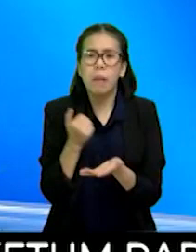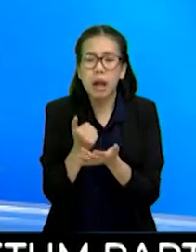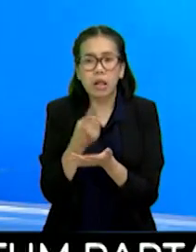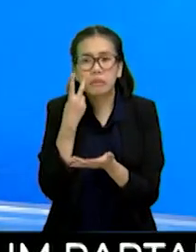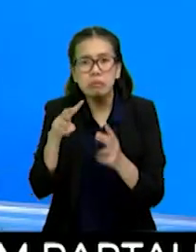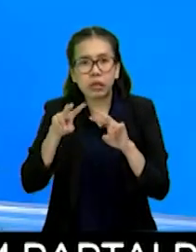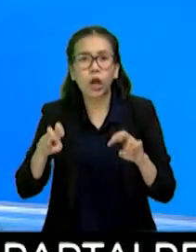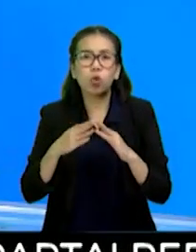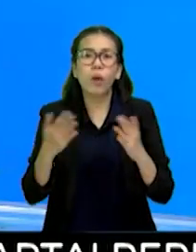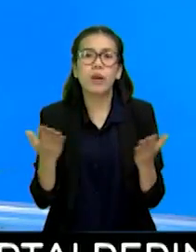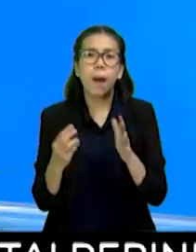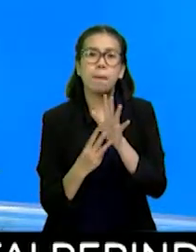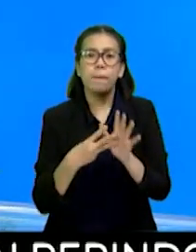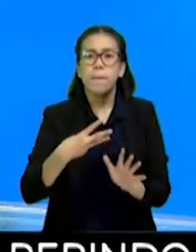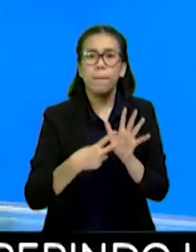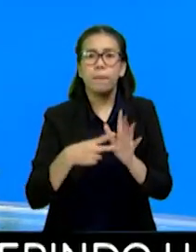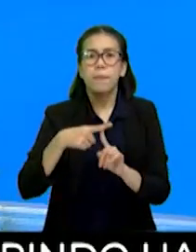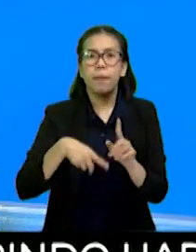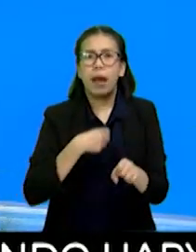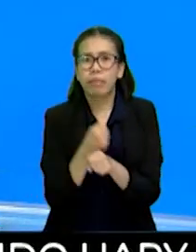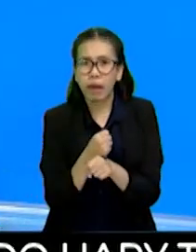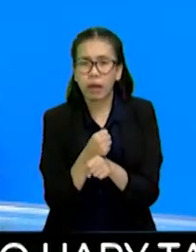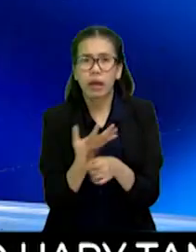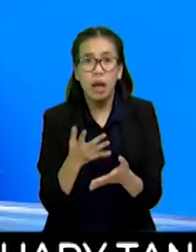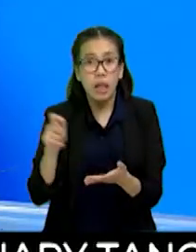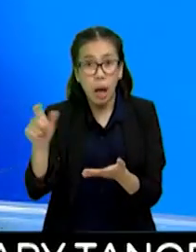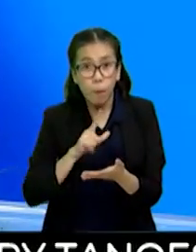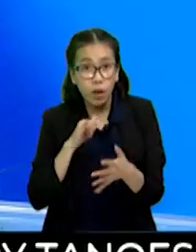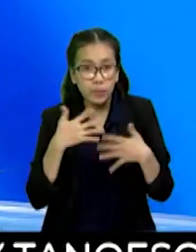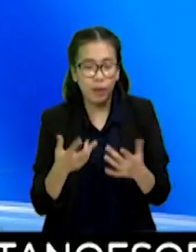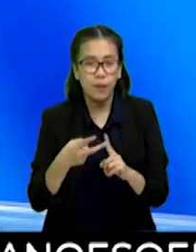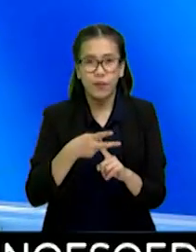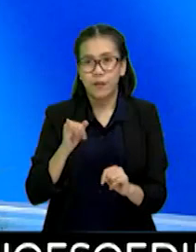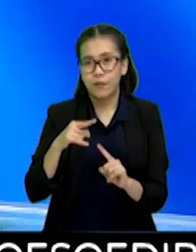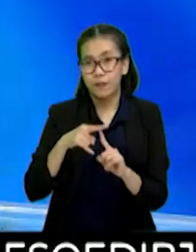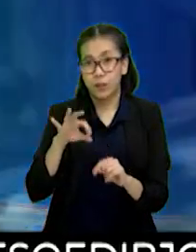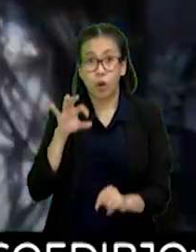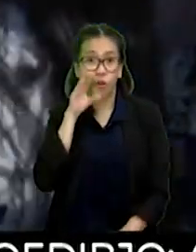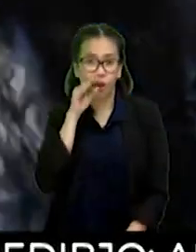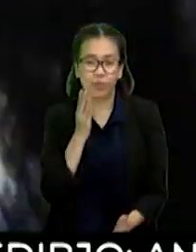Kementerian Sosial bisa menemukan data SN ya diduga Berterima Bansos Berikut laporan Vito Erlangga